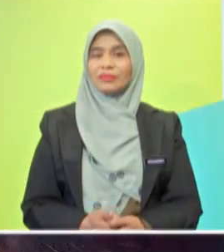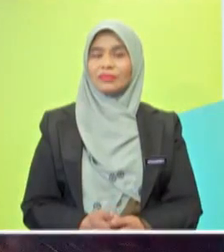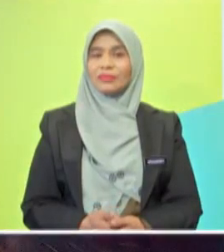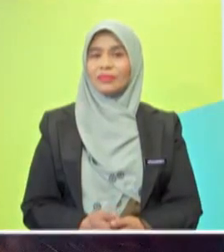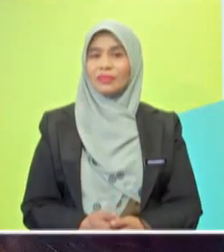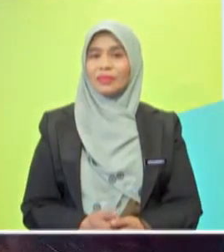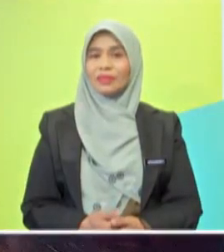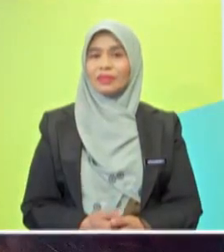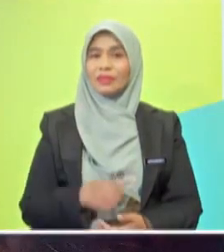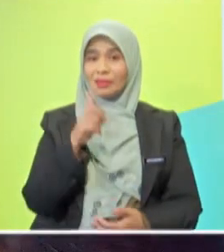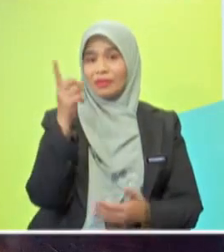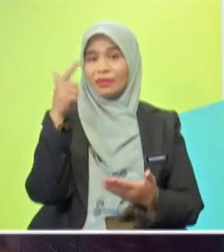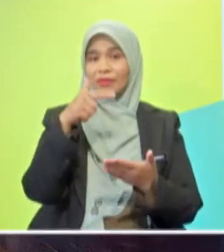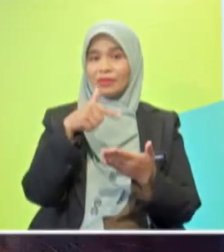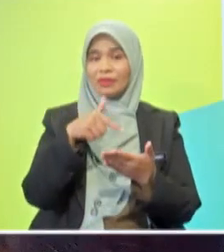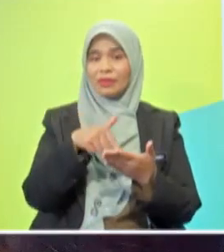lah. Cukup dia punya